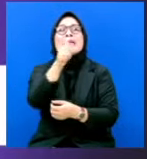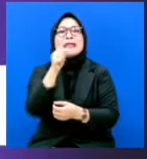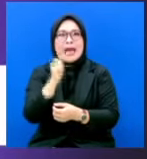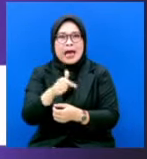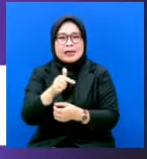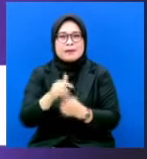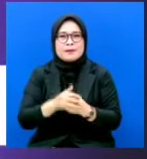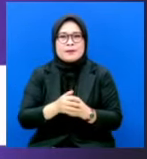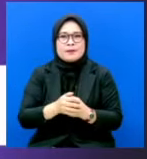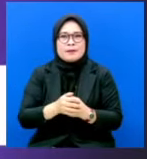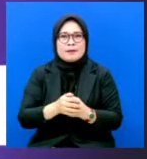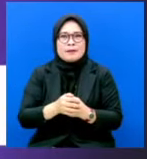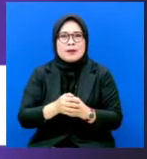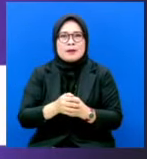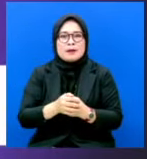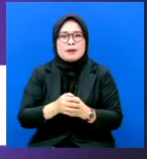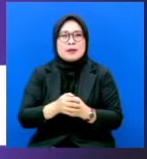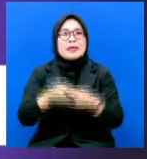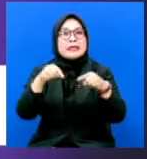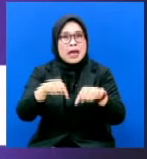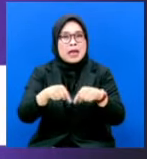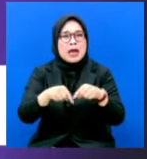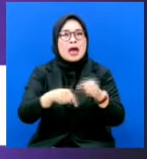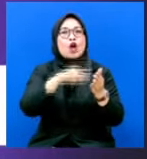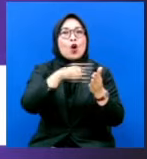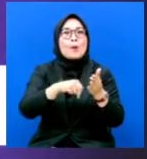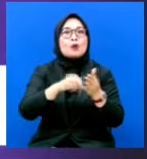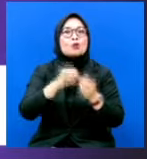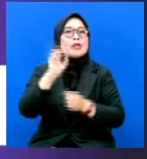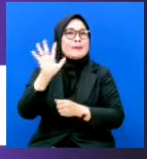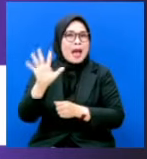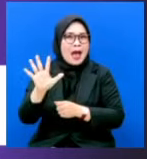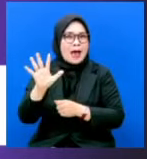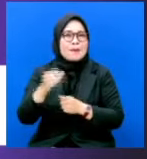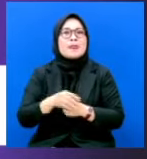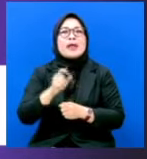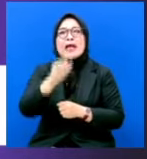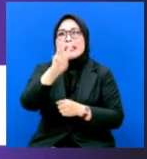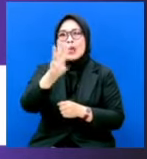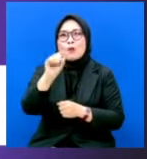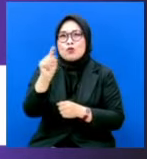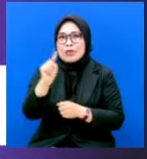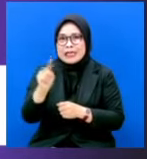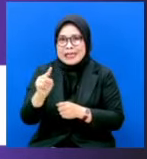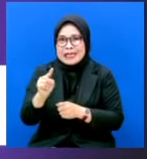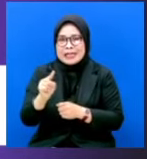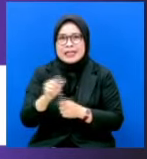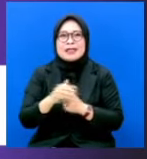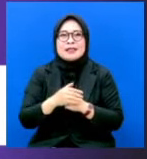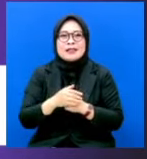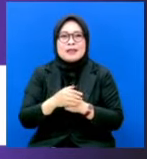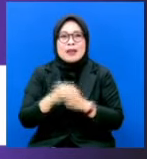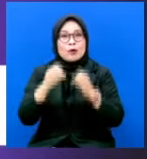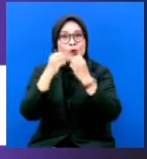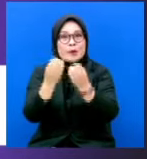pertanyaan adalah pasangan calon nomor urut 5 Bapak sudah siap ada 30 detik Bagi paslon nomor 5 untuk